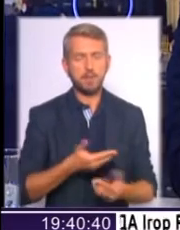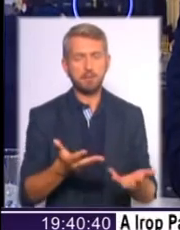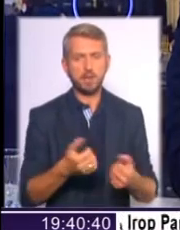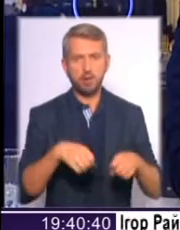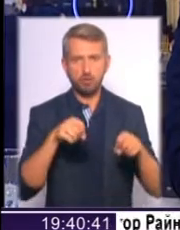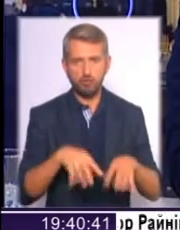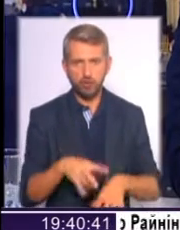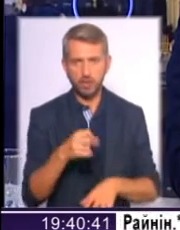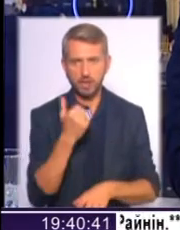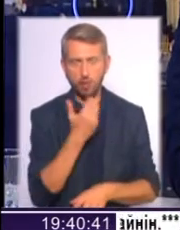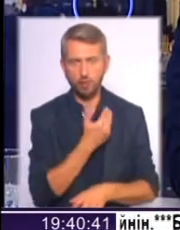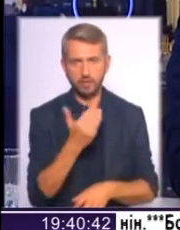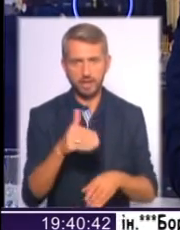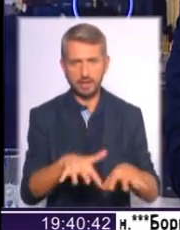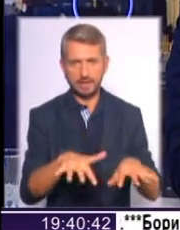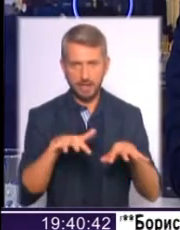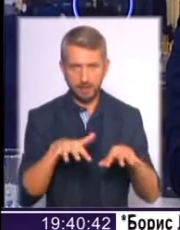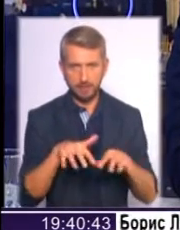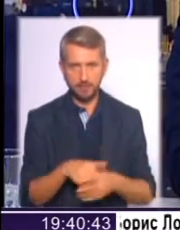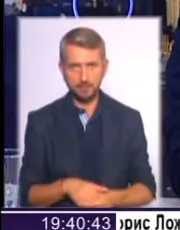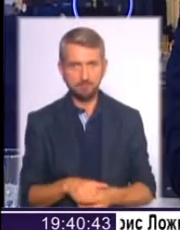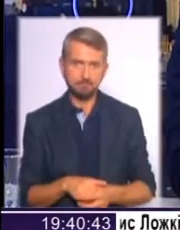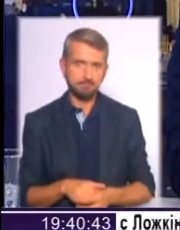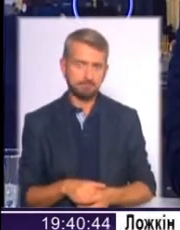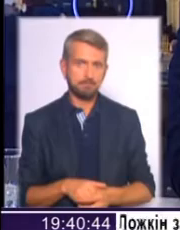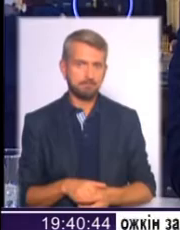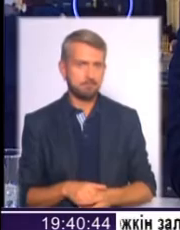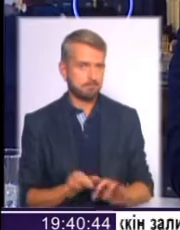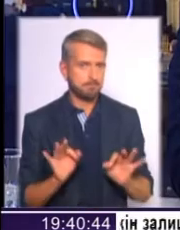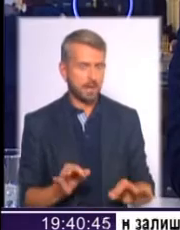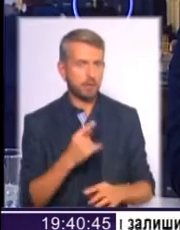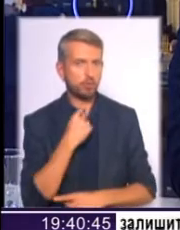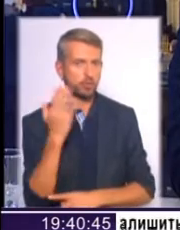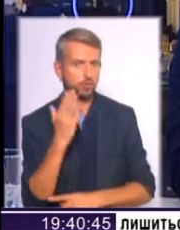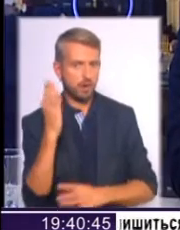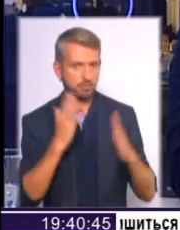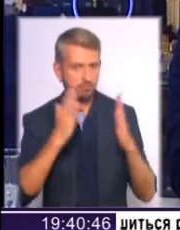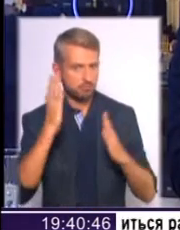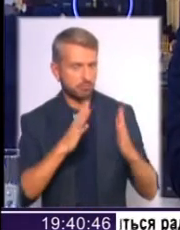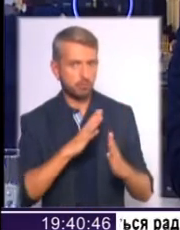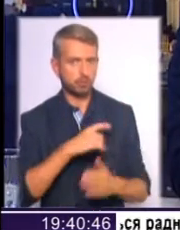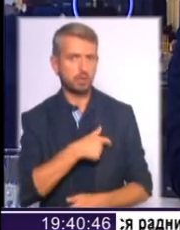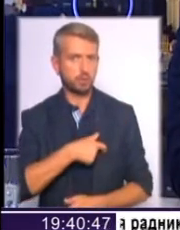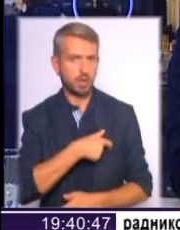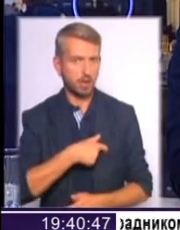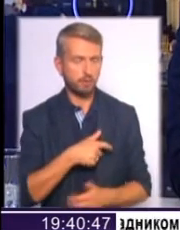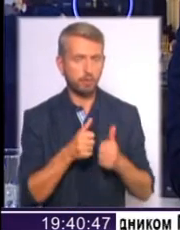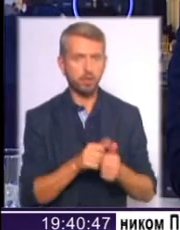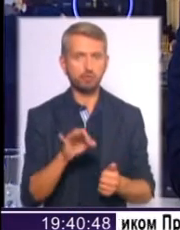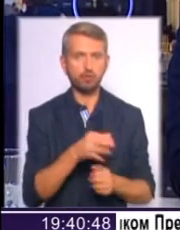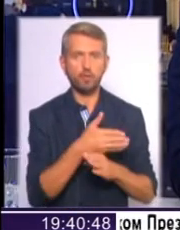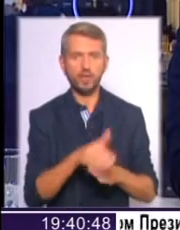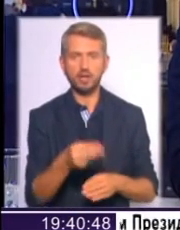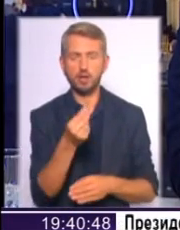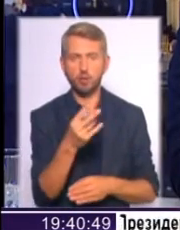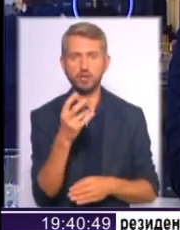на останній сесії. Тут було раціональне голосування, скажімо так, наших депутатів, колег, щодо виділення